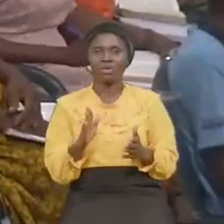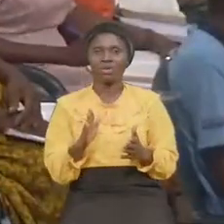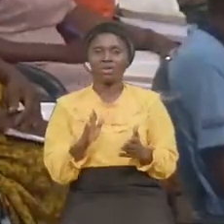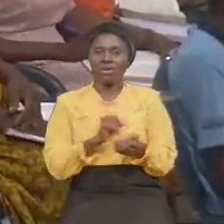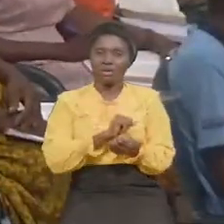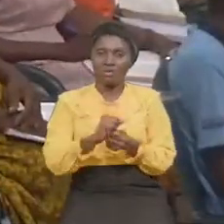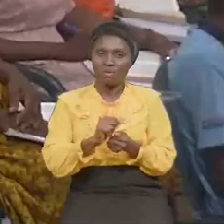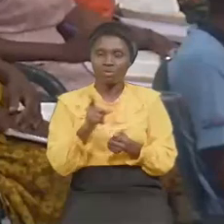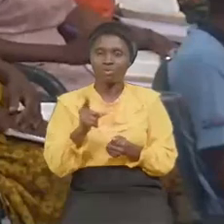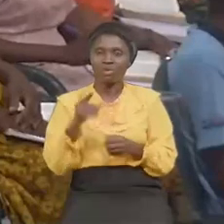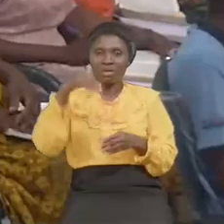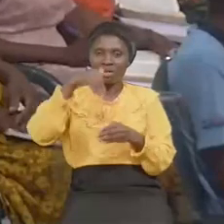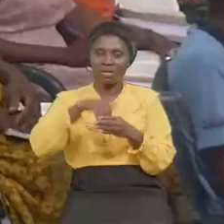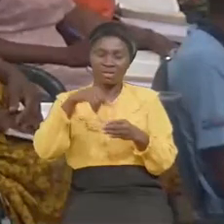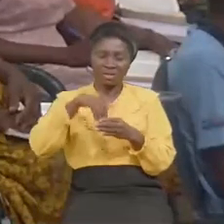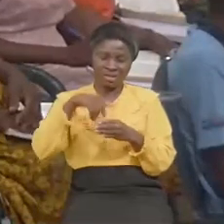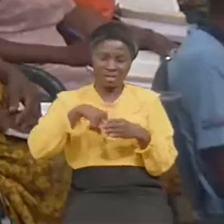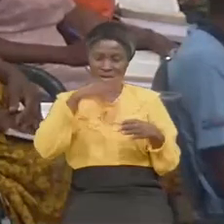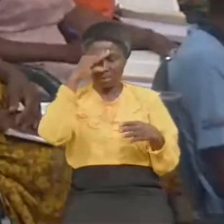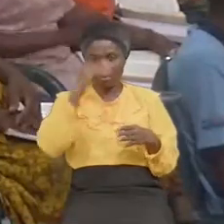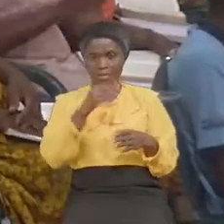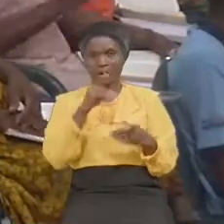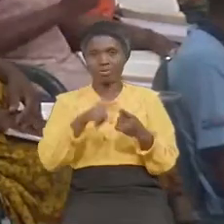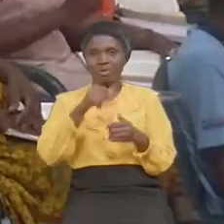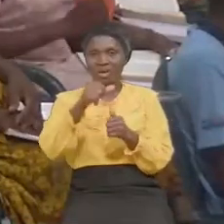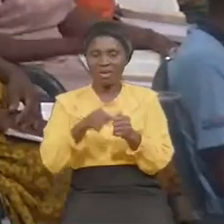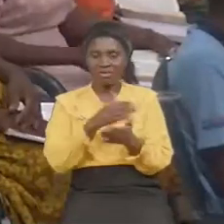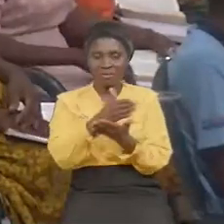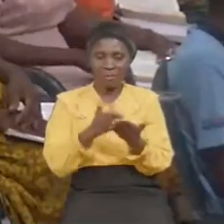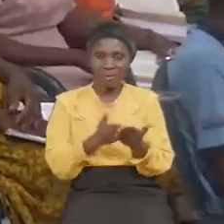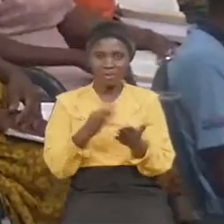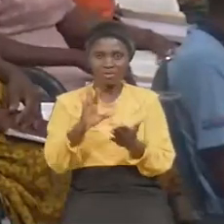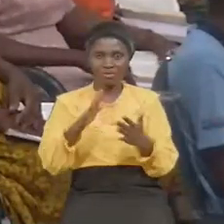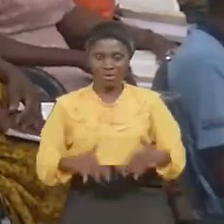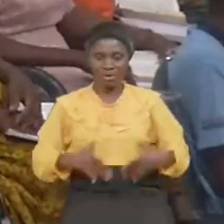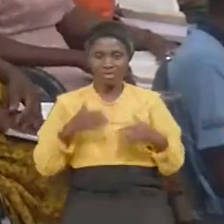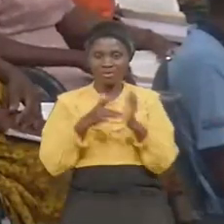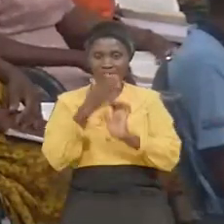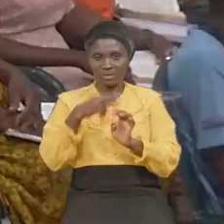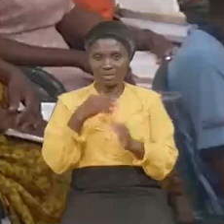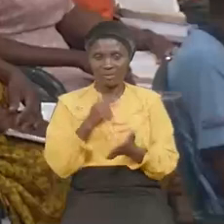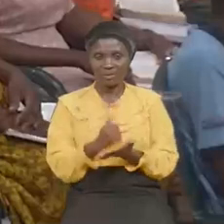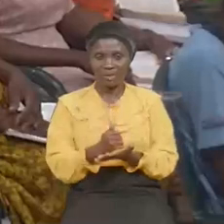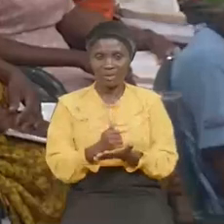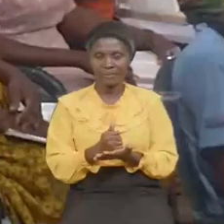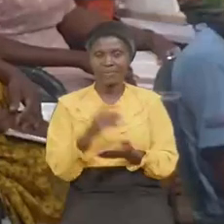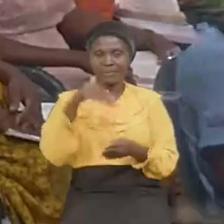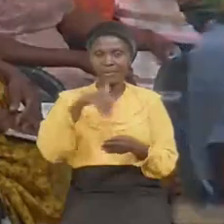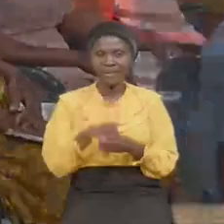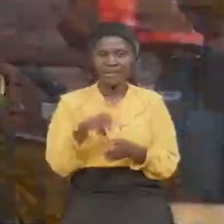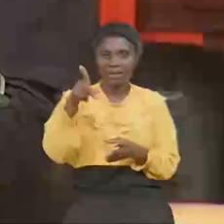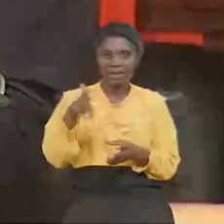intérieur et dans toutes les parties de ta vie au nom de Jésus. Voyons Psaume 50,